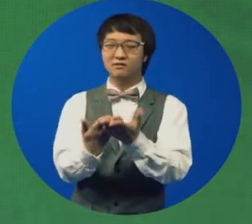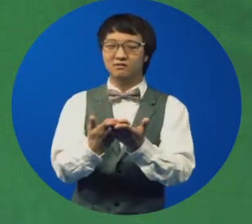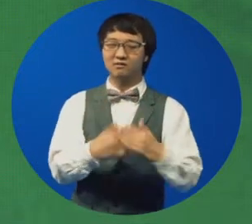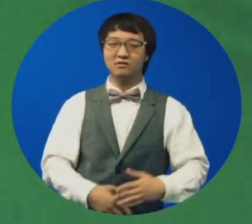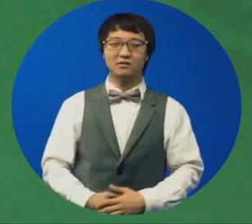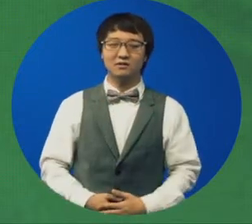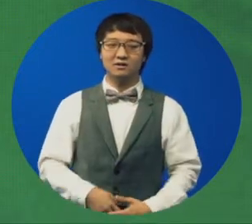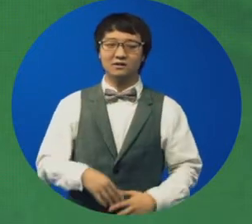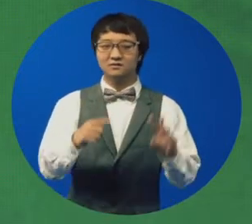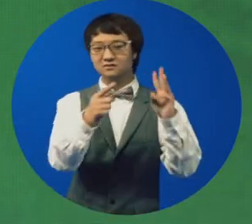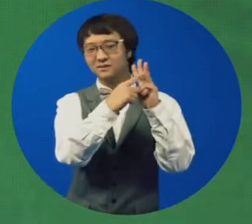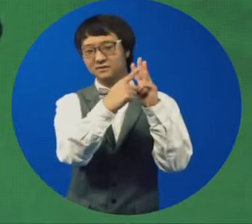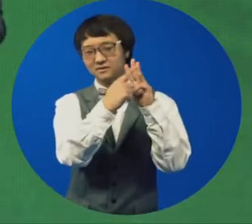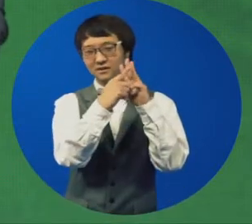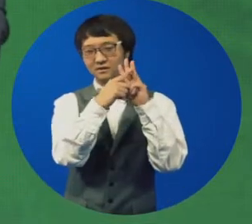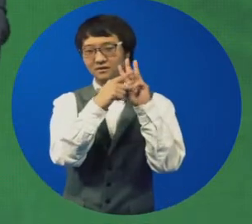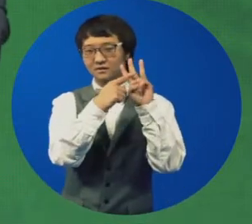세 번째,